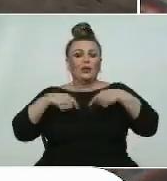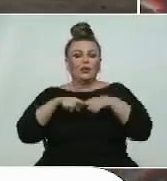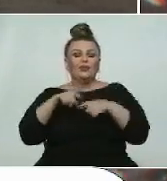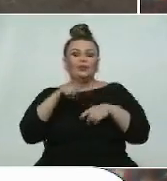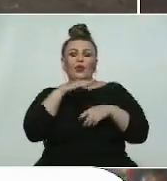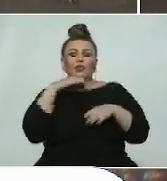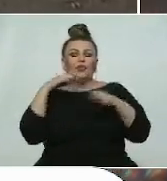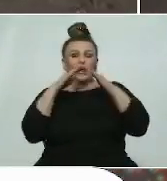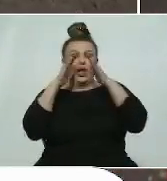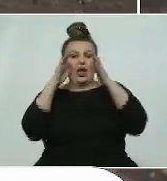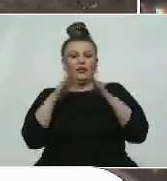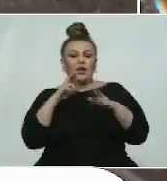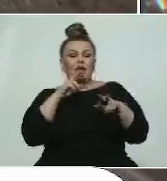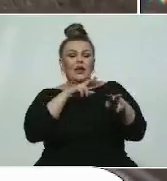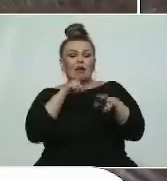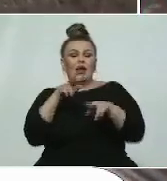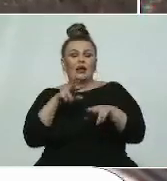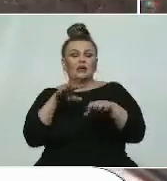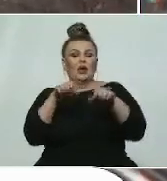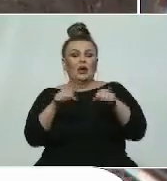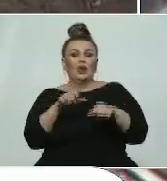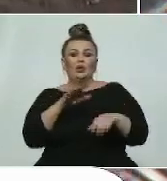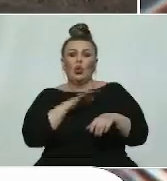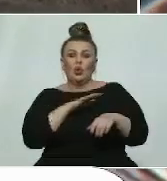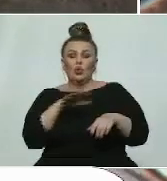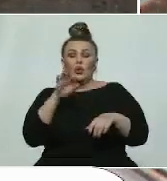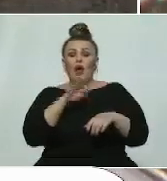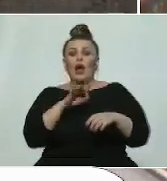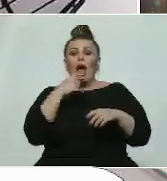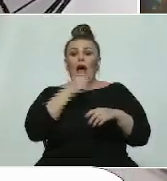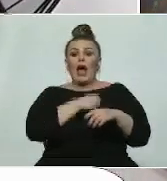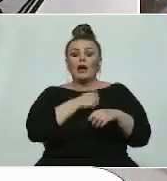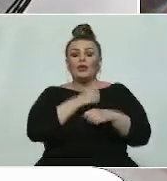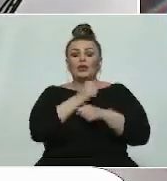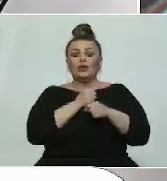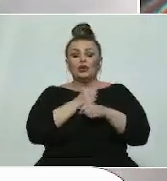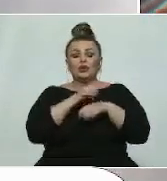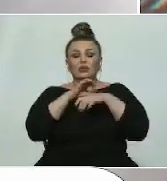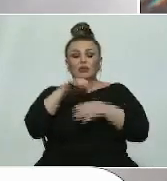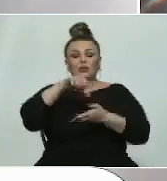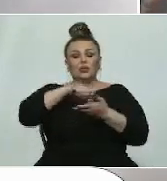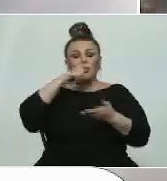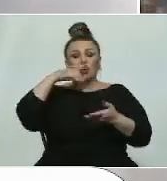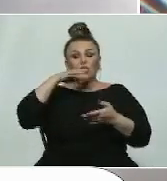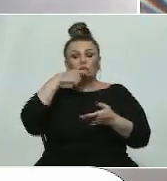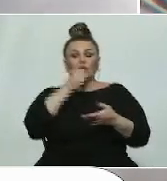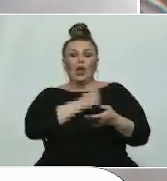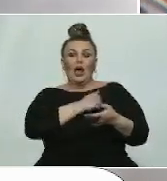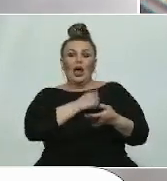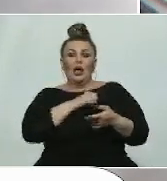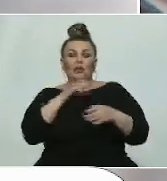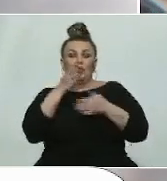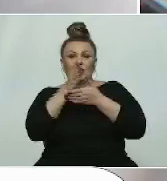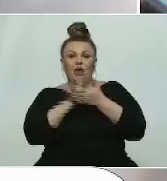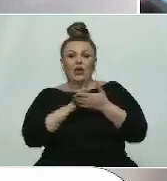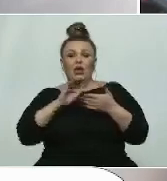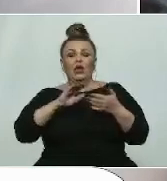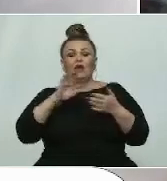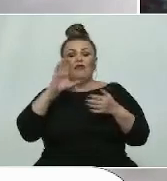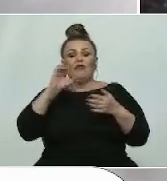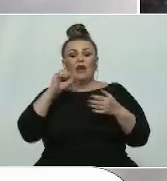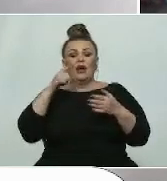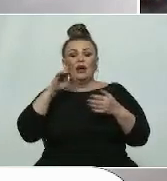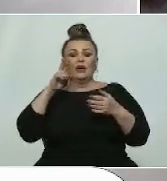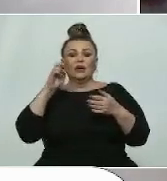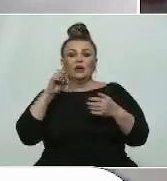neçə binanı nəzarətə götürüblər. Hərbi əməliyyatların gedişində iştirak edən Rusiyanın özəl hərbi şirkətdə olan Wagner'in